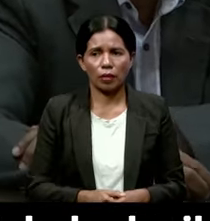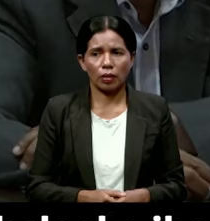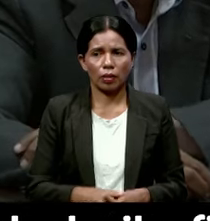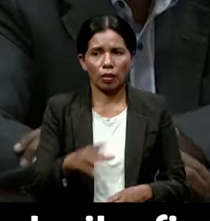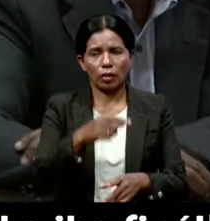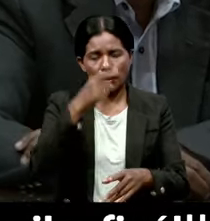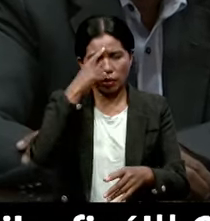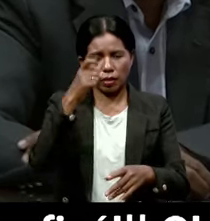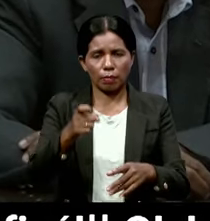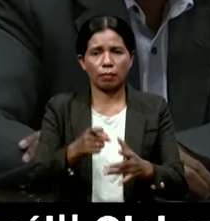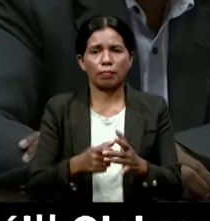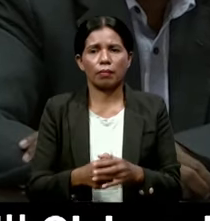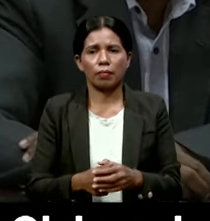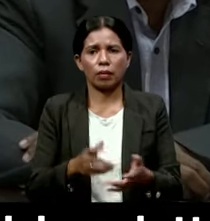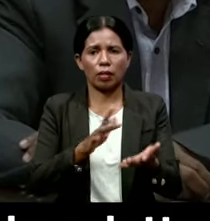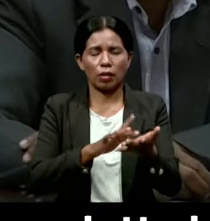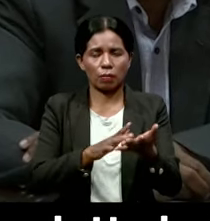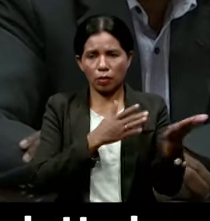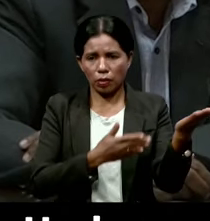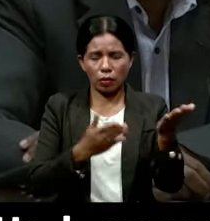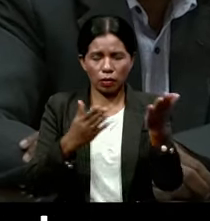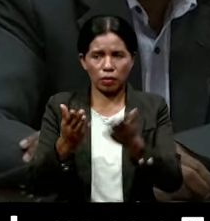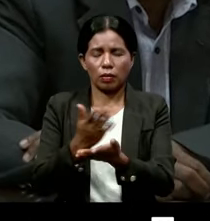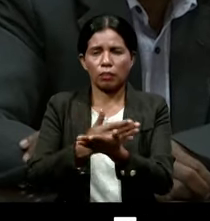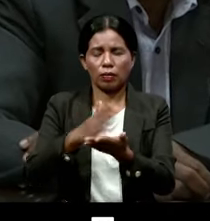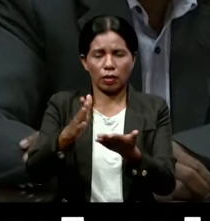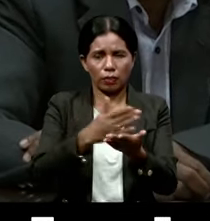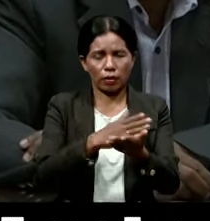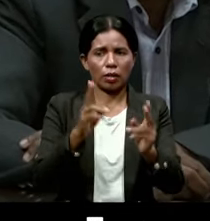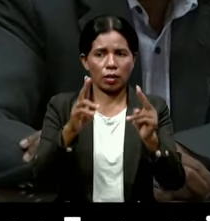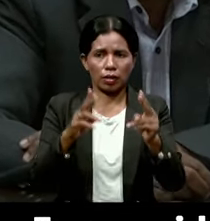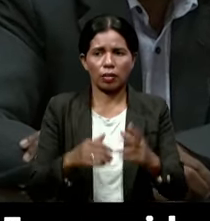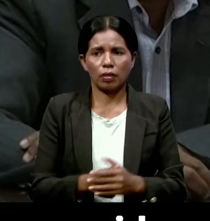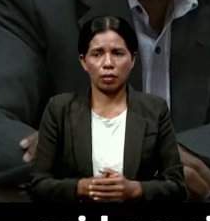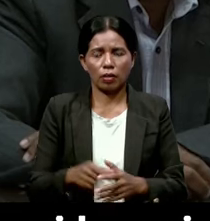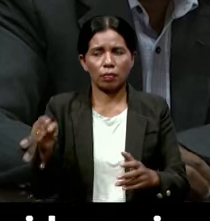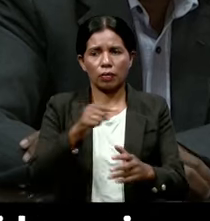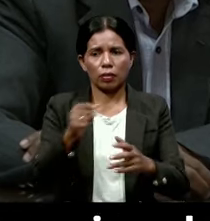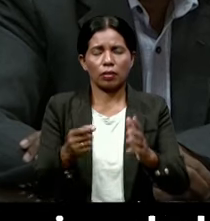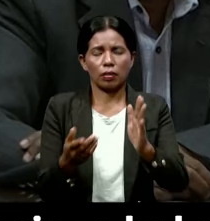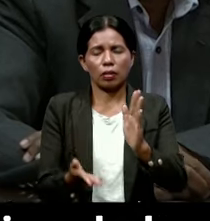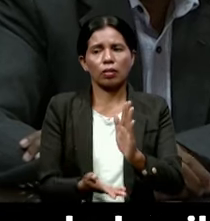31% tama quando aimoru tama mai distribui keras. Jadi porcento ni sahel led.